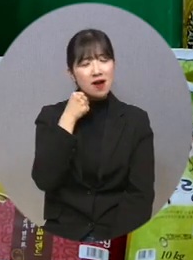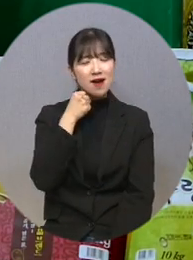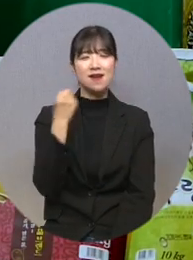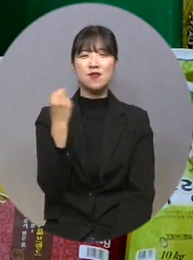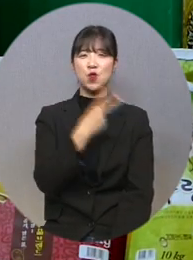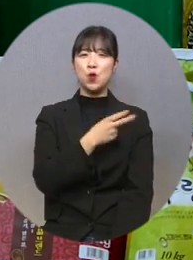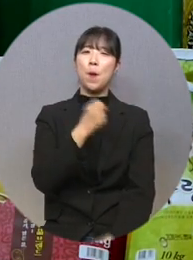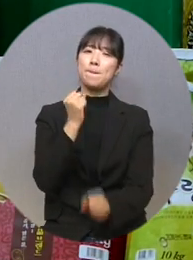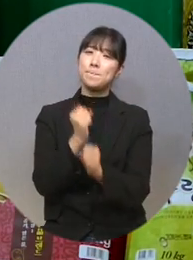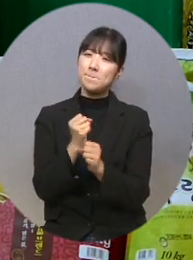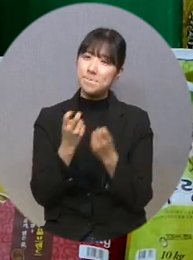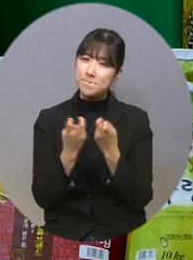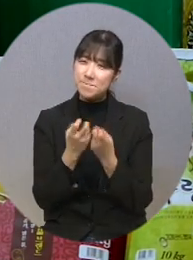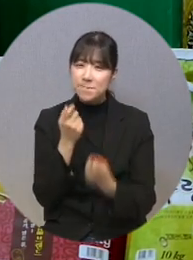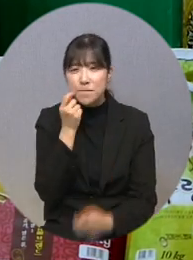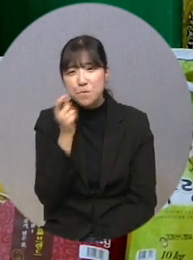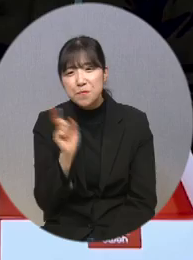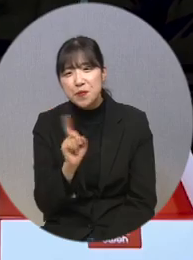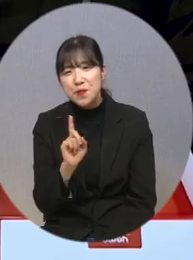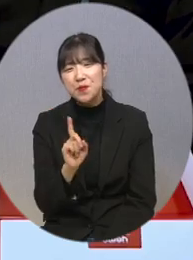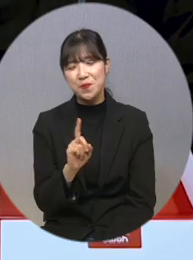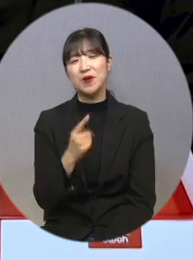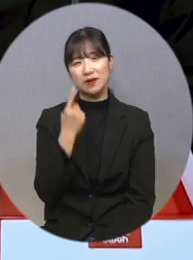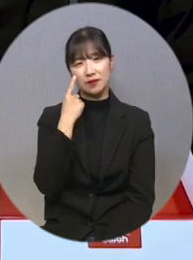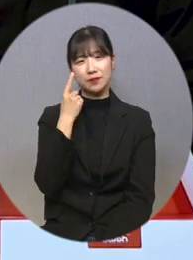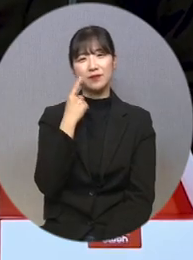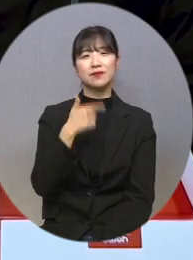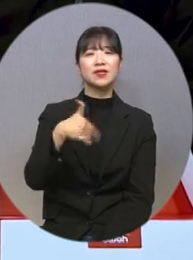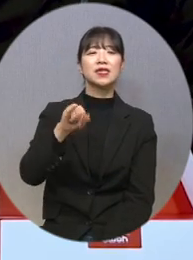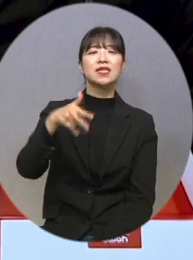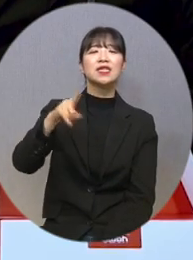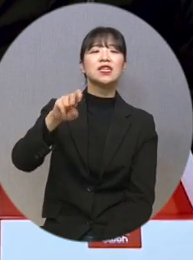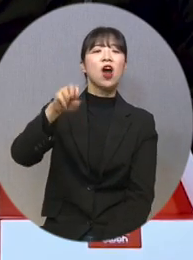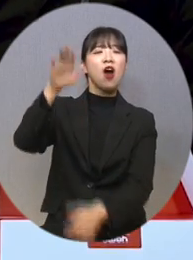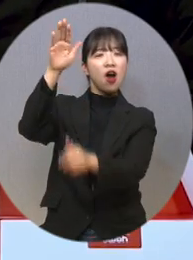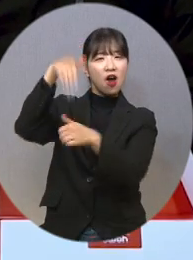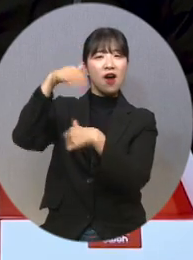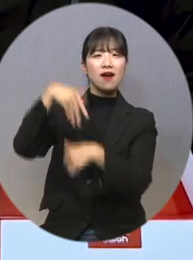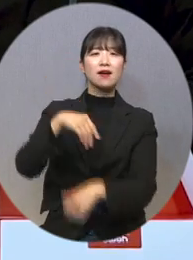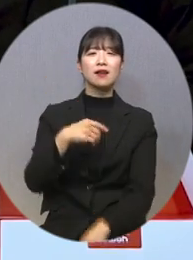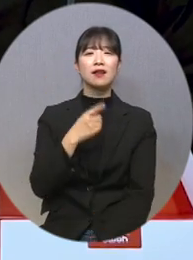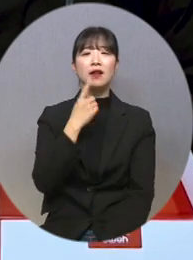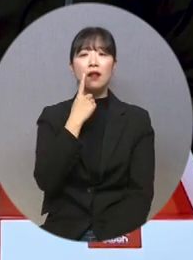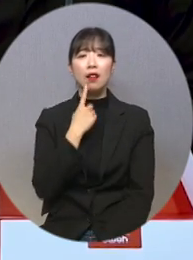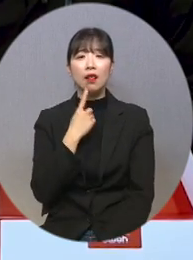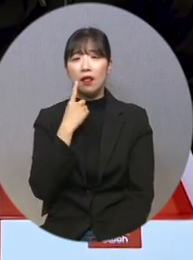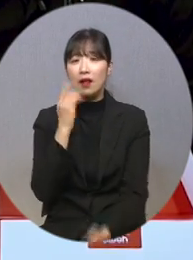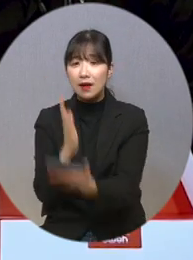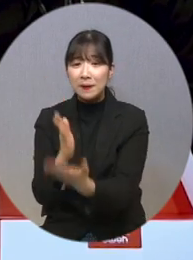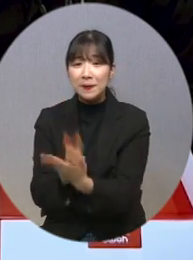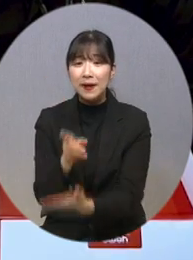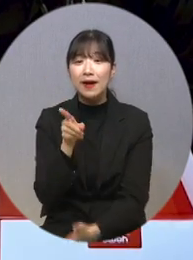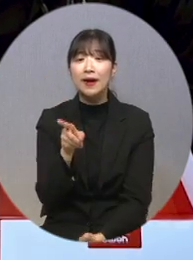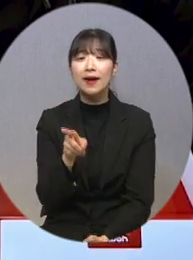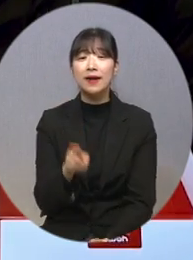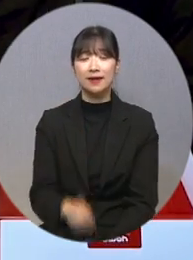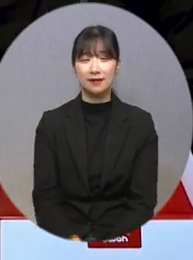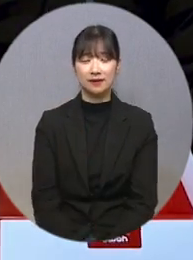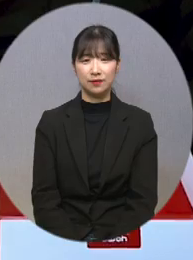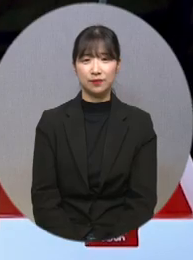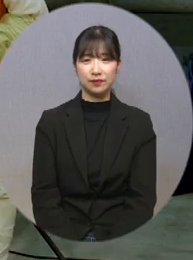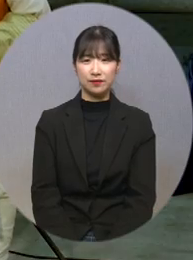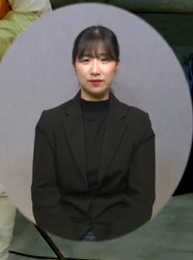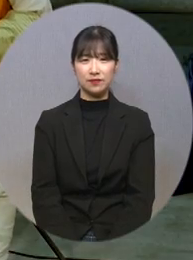어떻게 만드셨는지를 한번 들어보도록. 아 그렇죠. 오케이 네. 오케이 기장아 침 닦고 와. 어머 쟤 벌써 침 흘리고 나왔네. 아이고